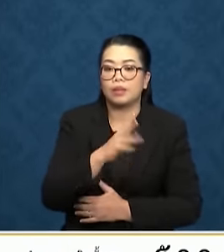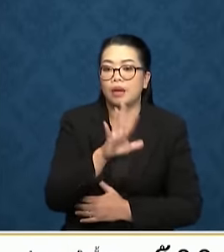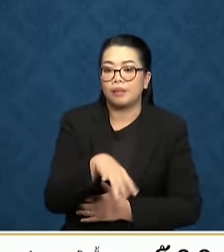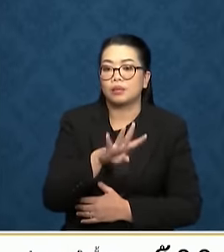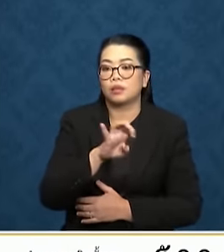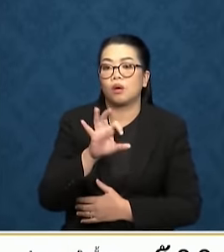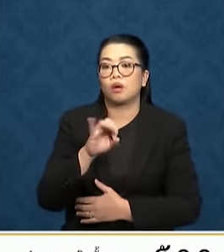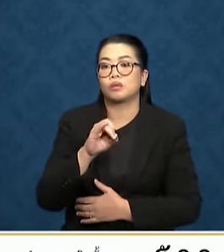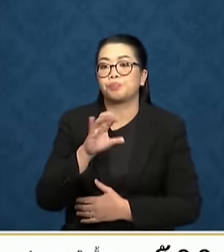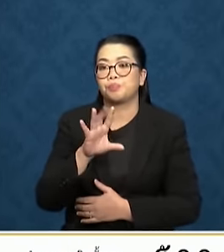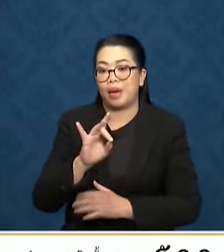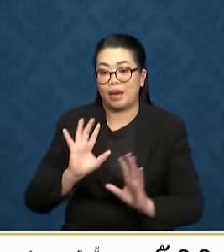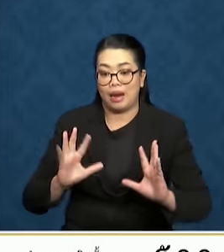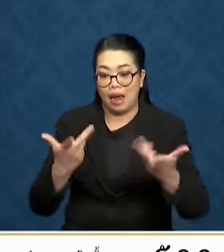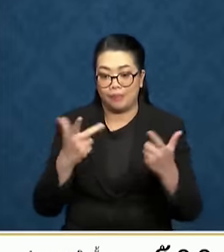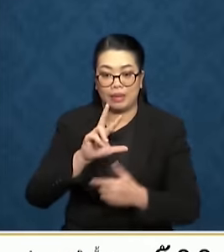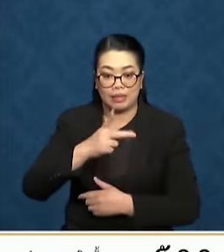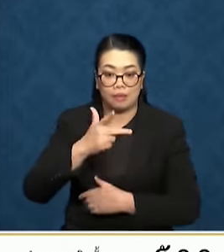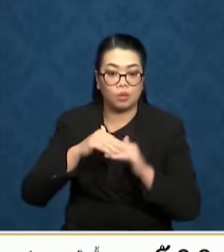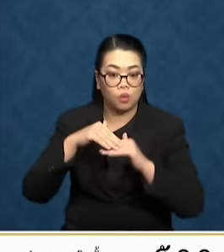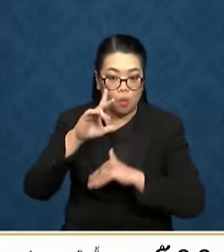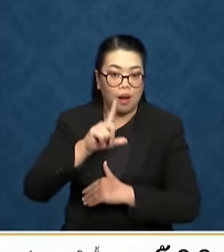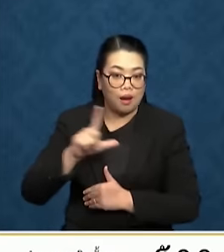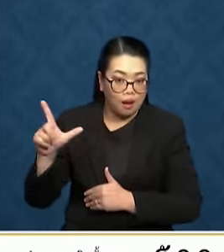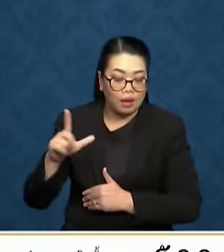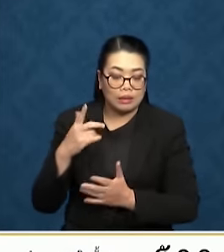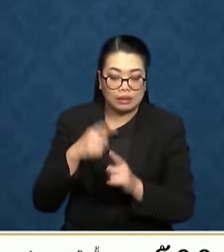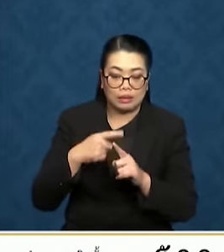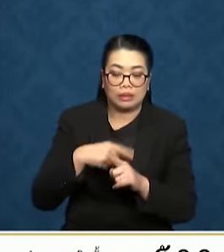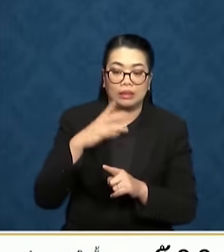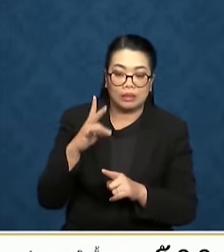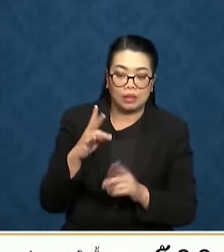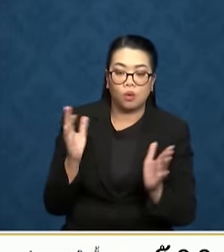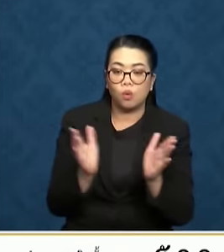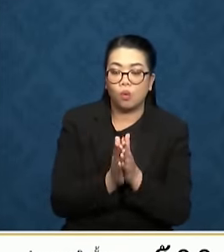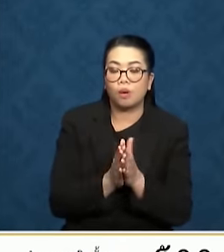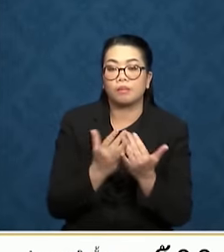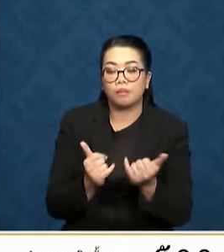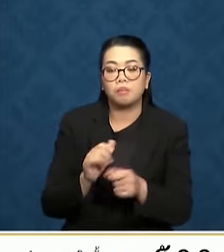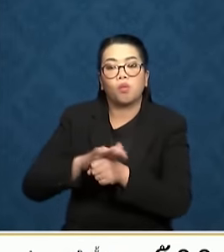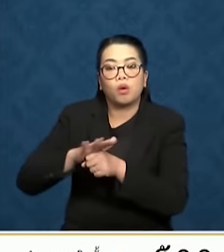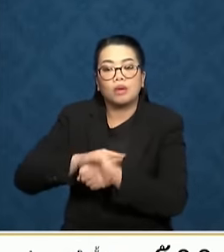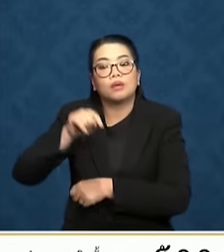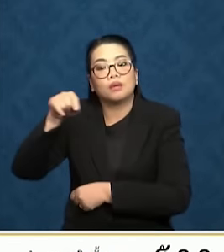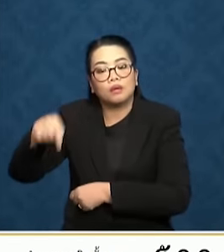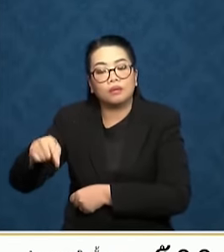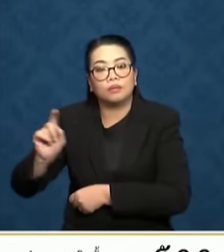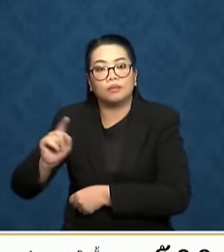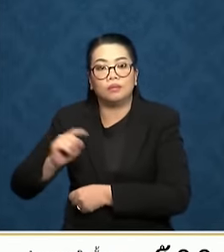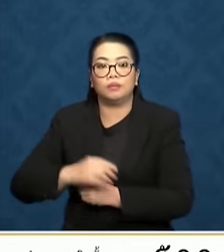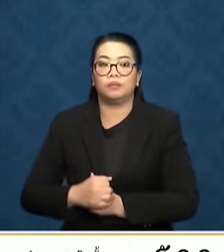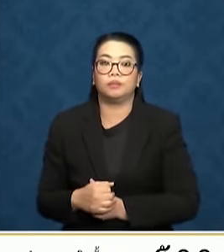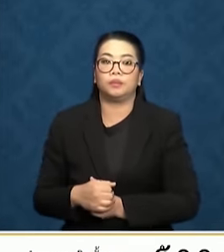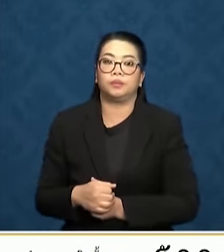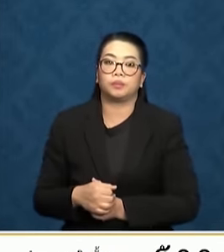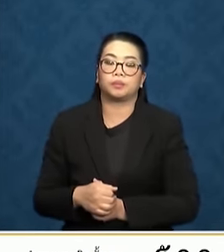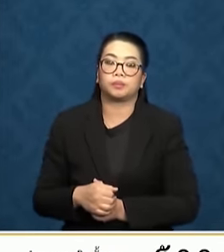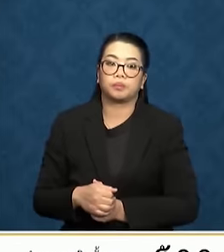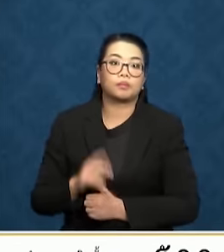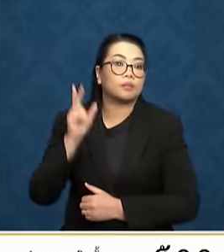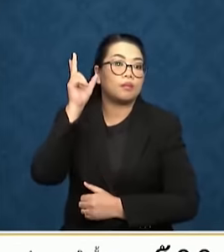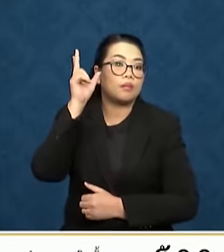35,900บาทนะครับซึ่งอันนี้นี่ 7เดือนก็บังเอิเลยครับท่านประธาน